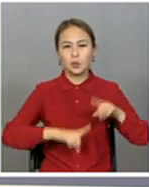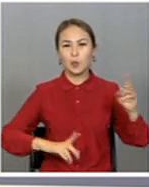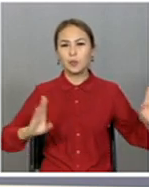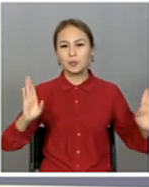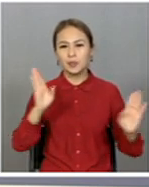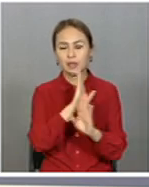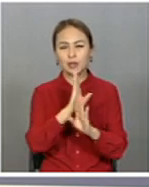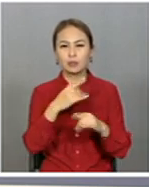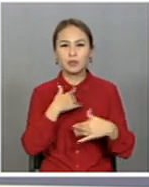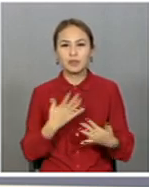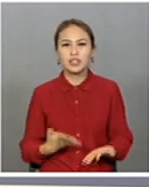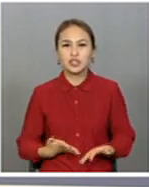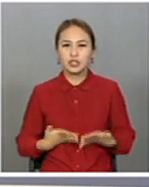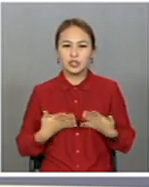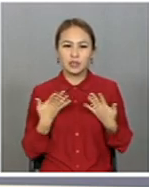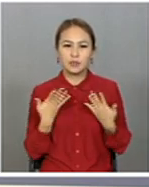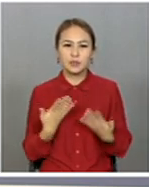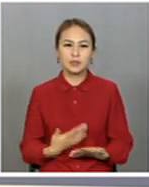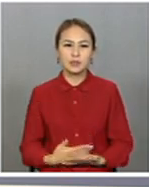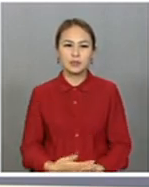мы. Молодцы.